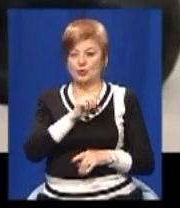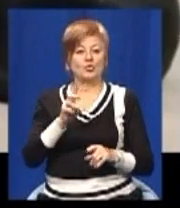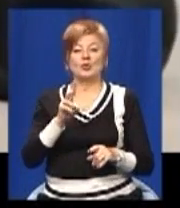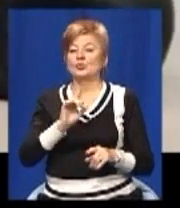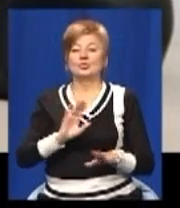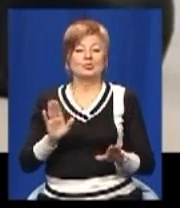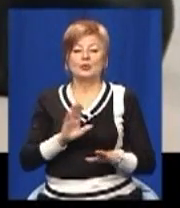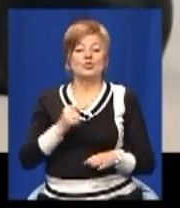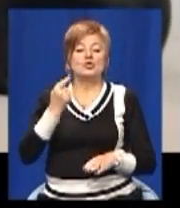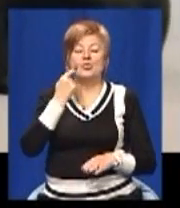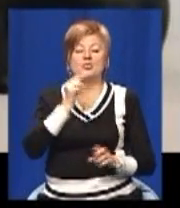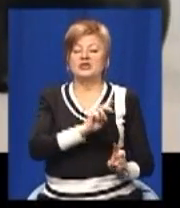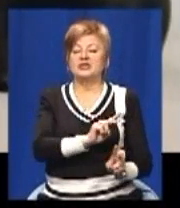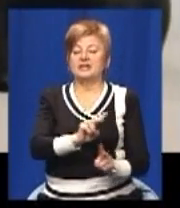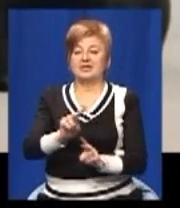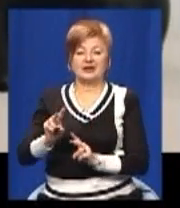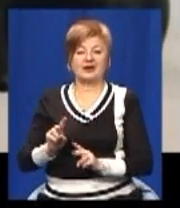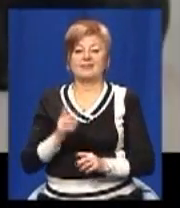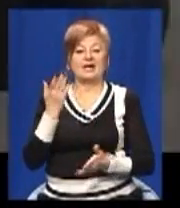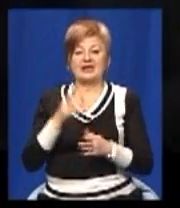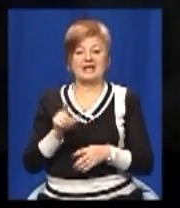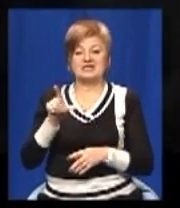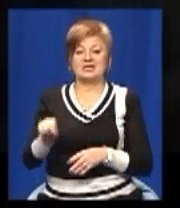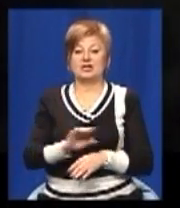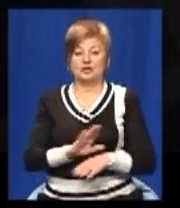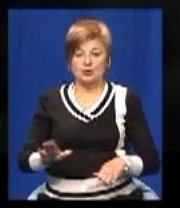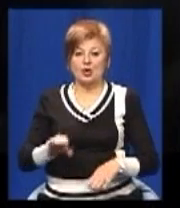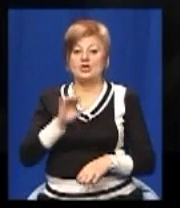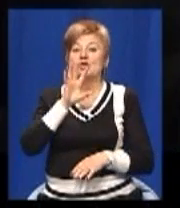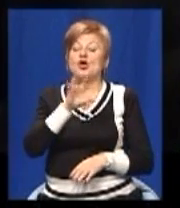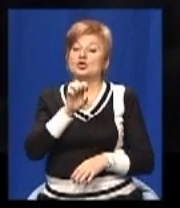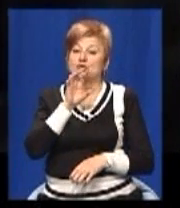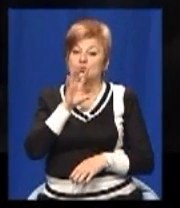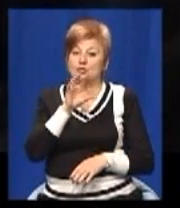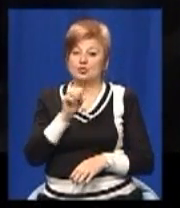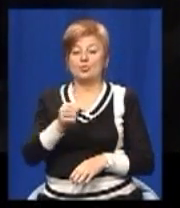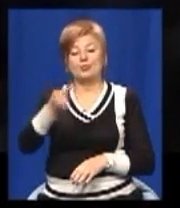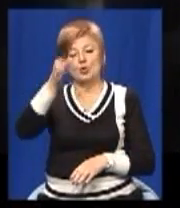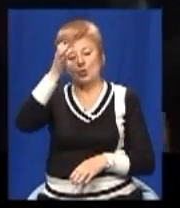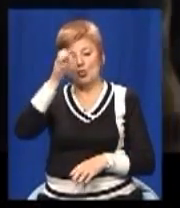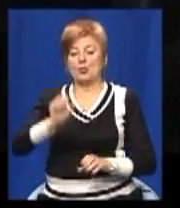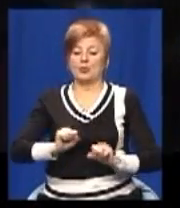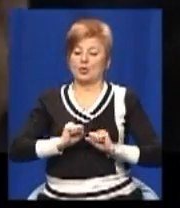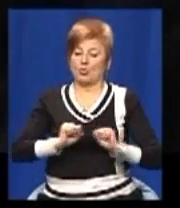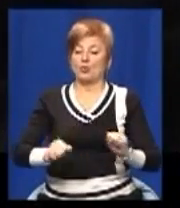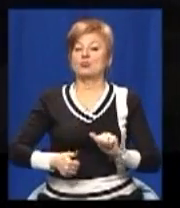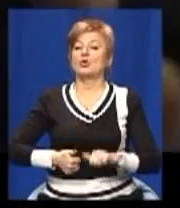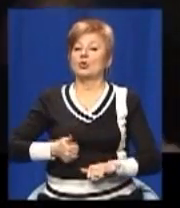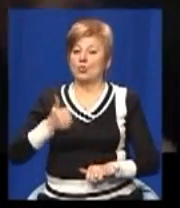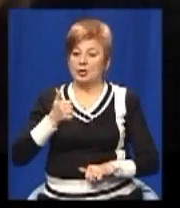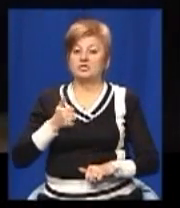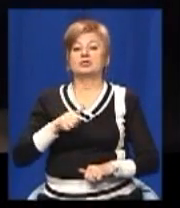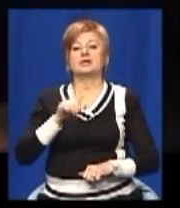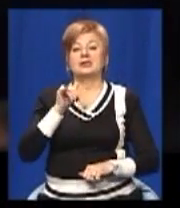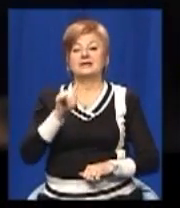не скривдить нікого, хто його не зачіпатиме. Собаки породи доберман розумні, хоробрі, гордовиті. Здається, їх